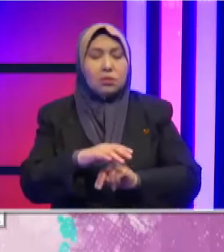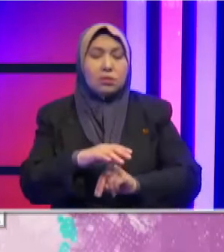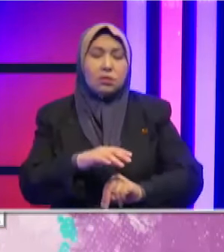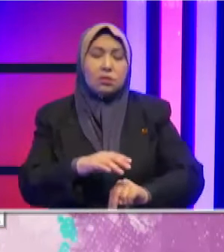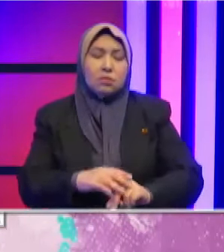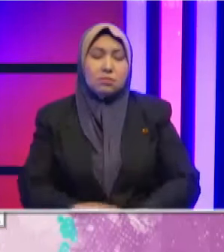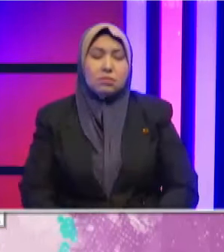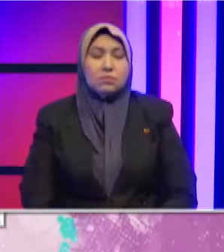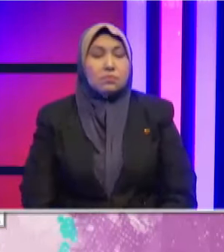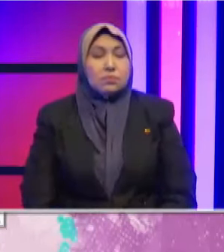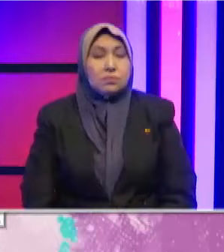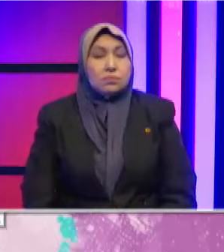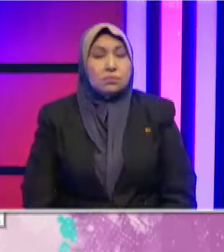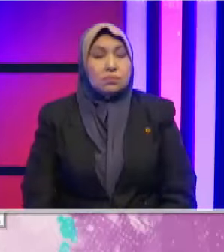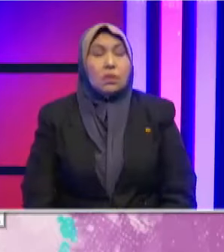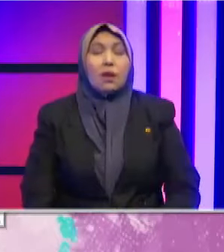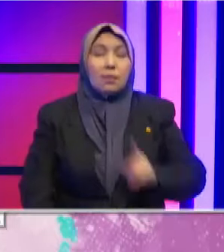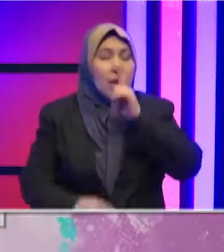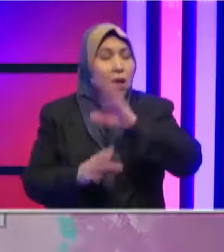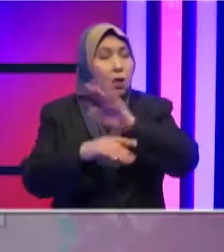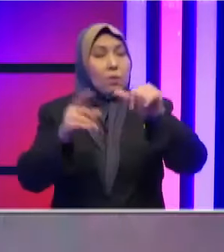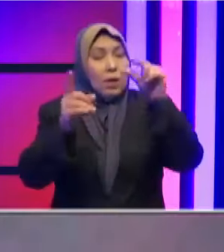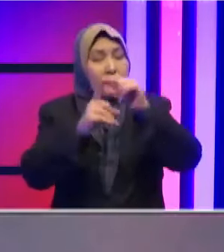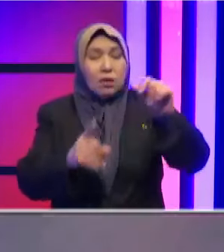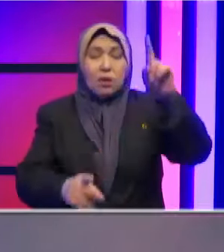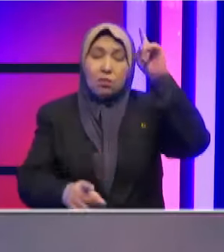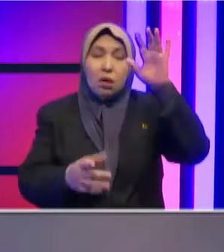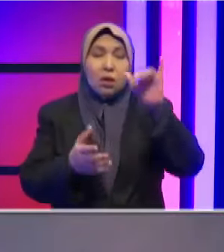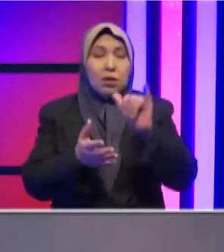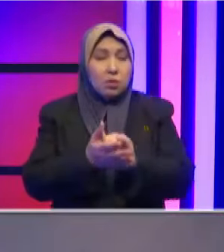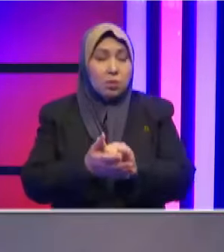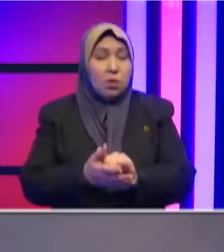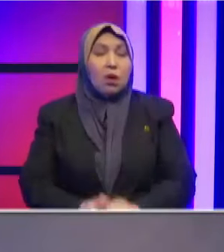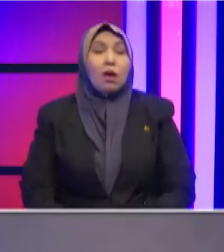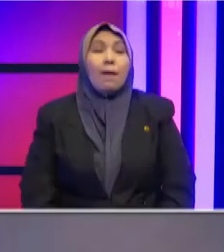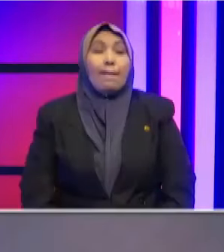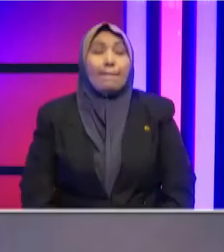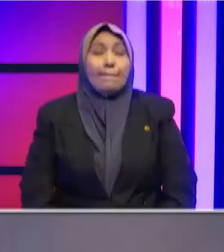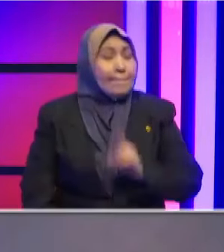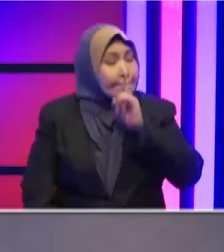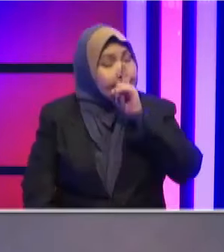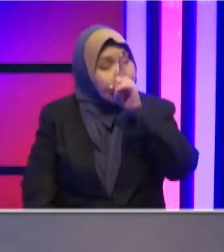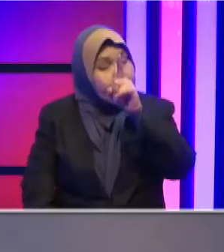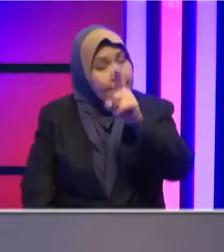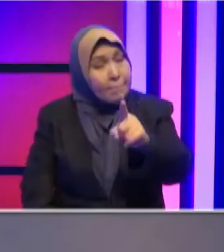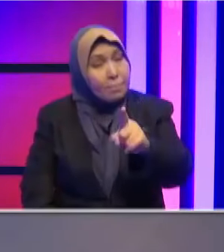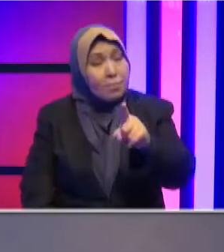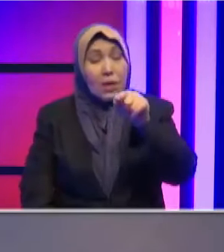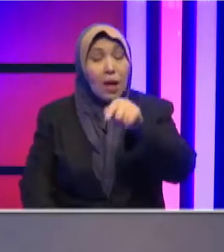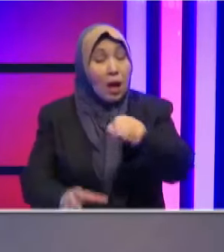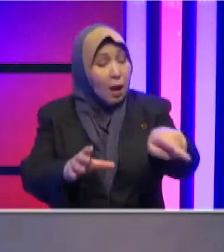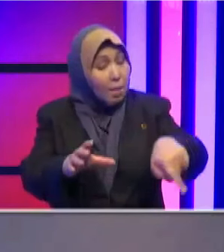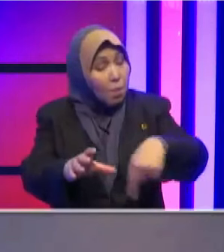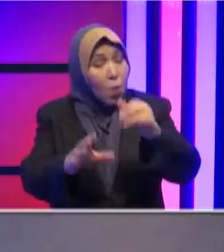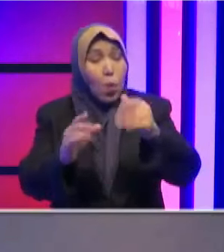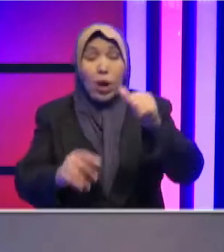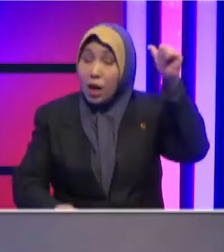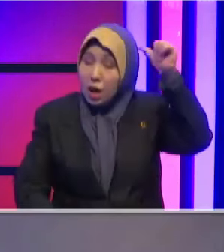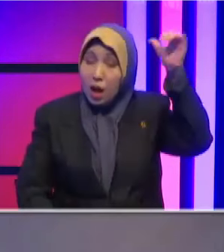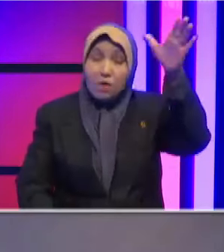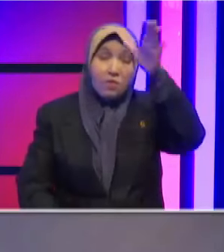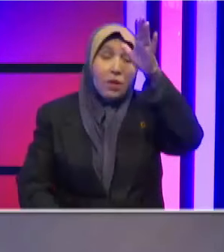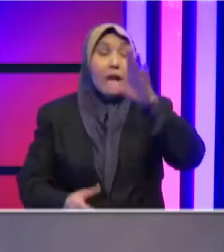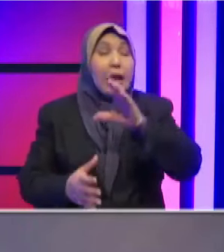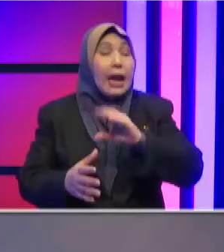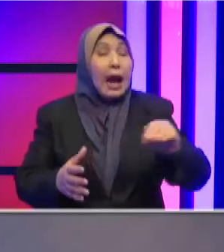nuwun sodakowloh sadaqallahul azim Sesungguhnya kamu orang-orang kafir dan